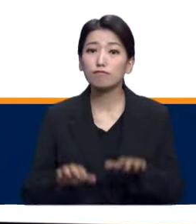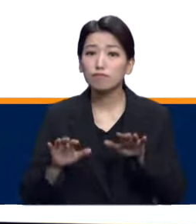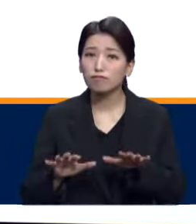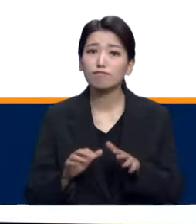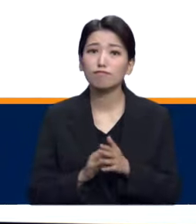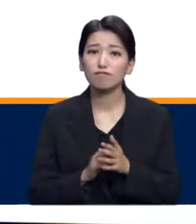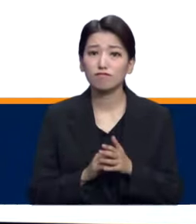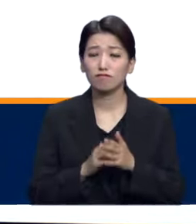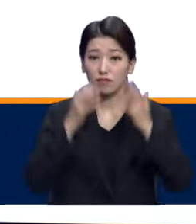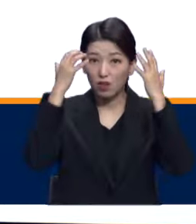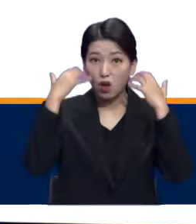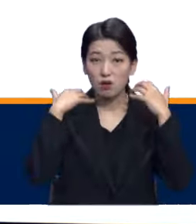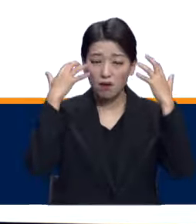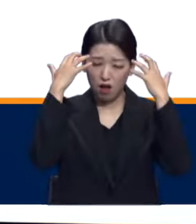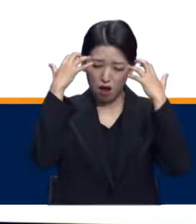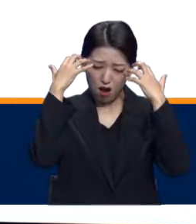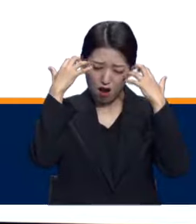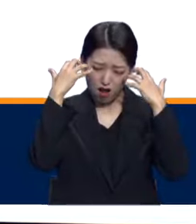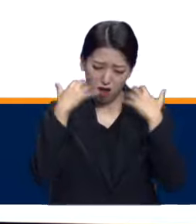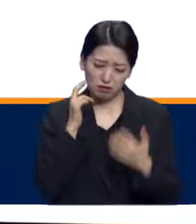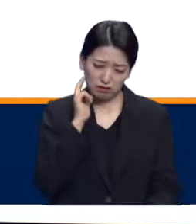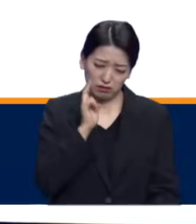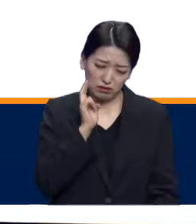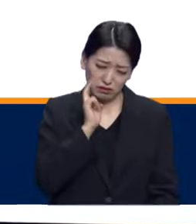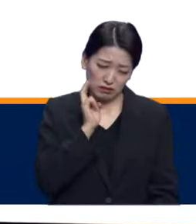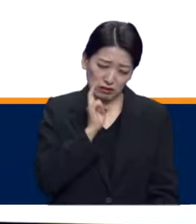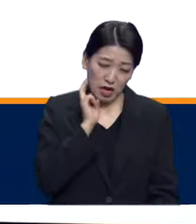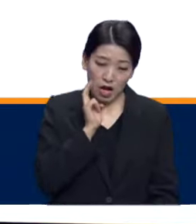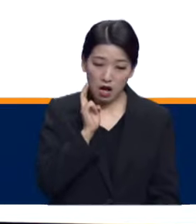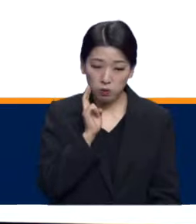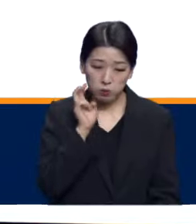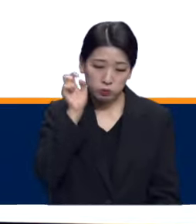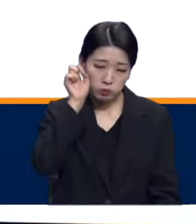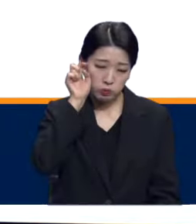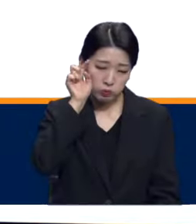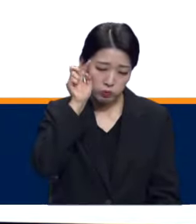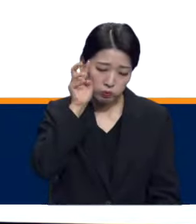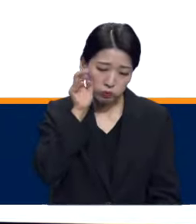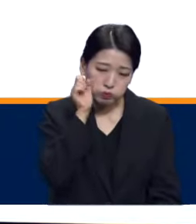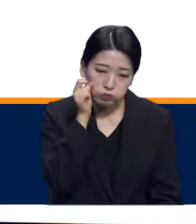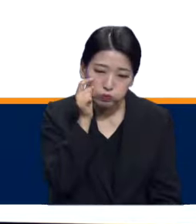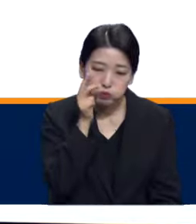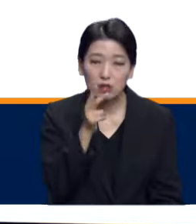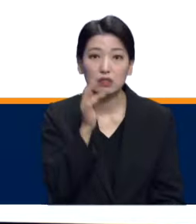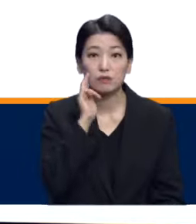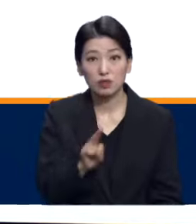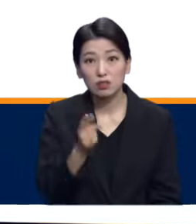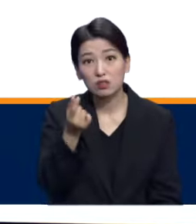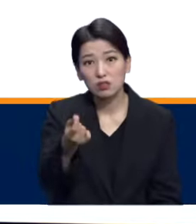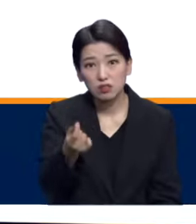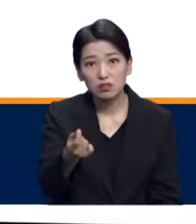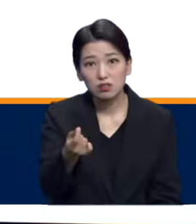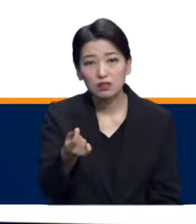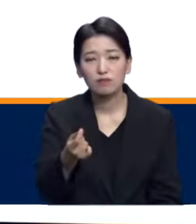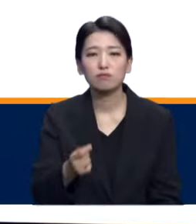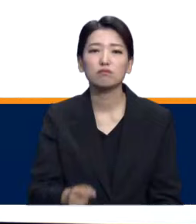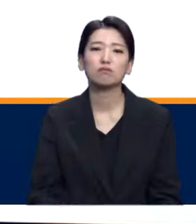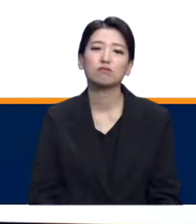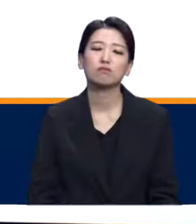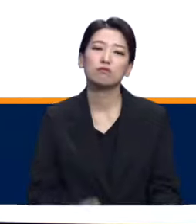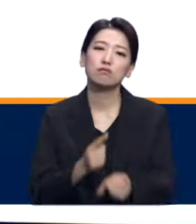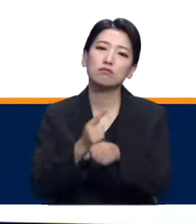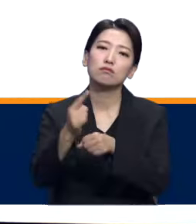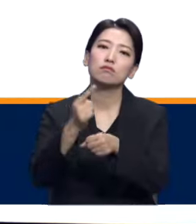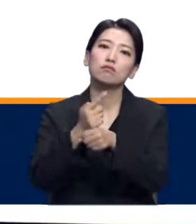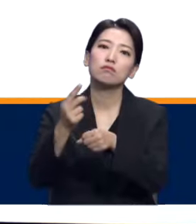마주했던 폭염이라는 말을 정말 수시로 썼던 이번 여름이 앞으로 우리가 마주할 여름 중에 가장 시원했던 여름이다라는